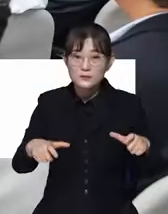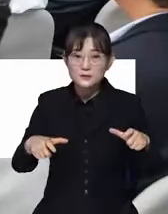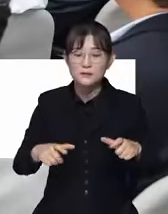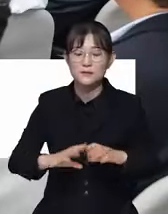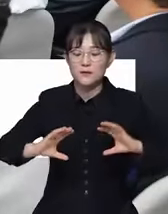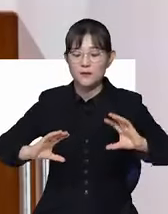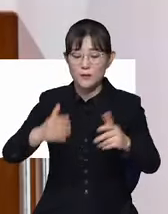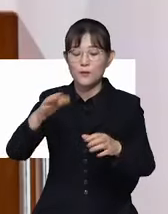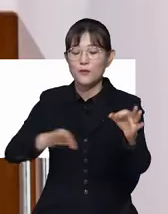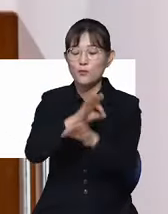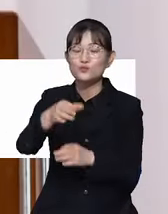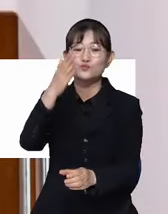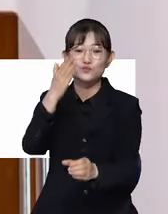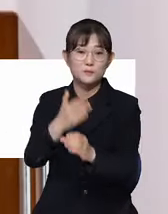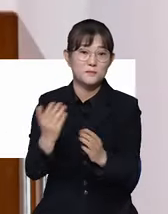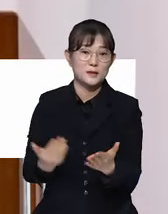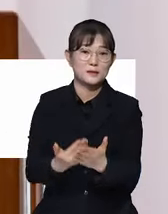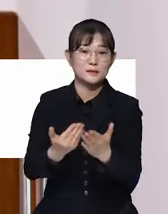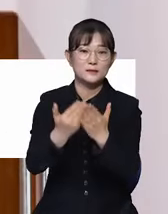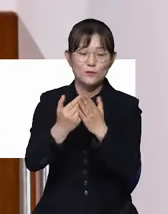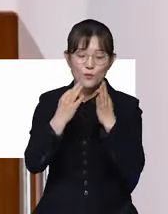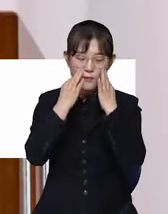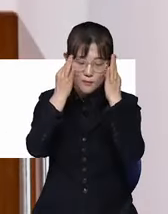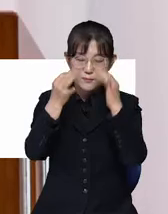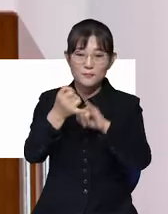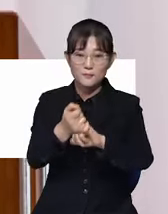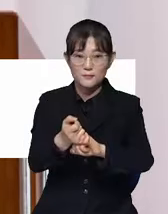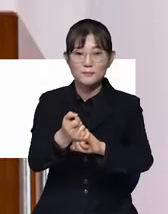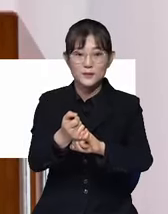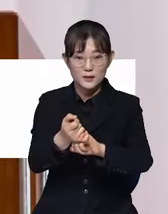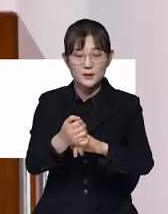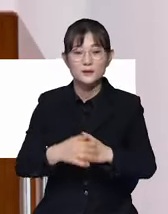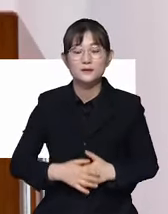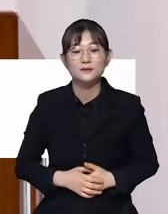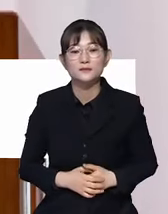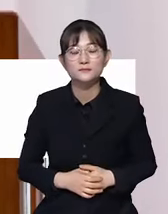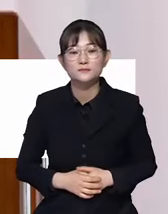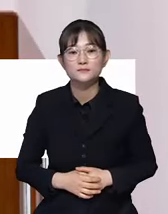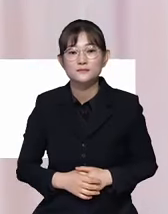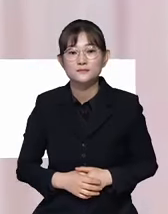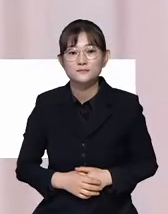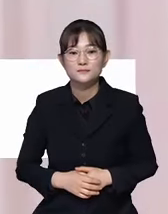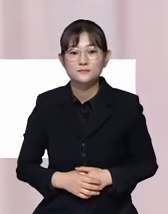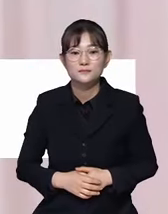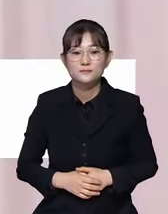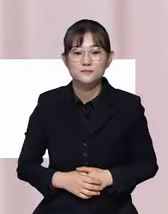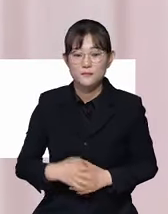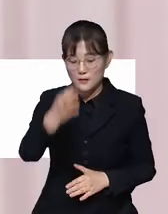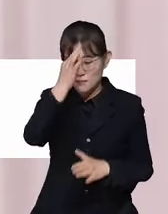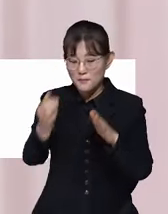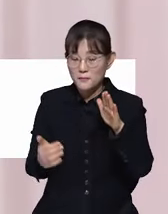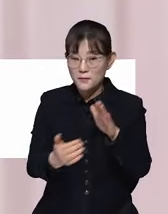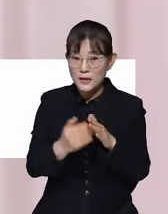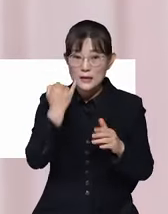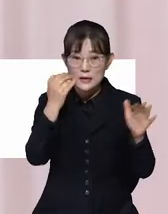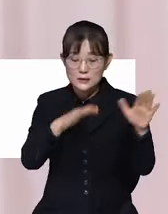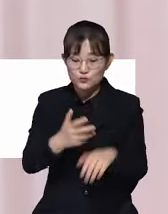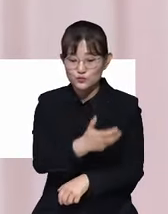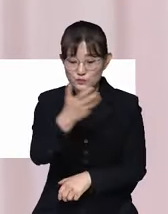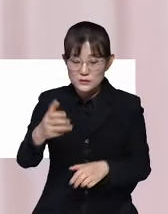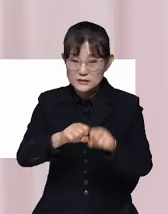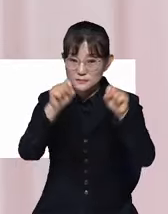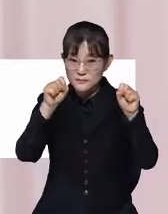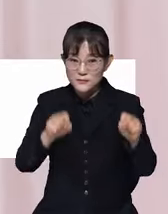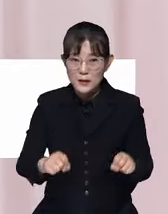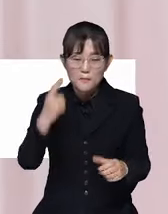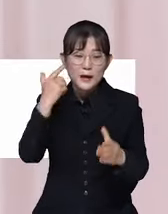경제의 업으로 자리매김할 수 있도록 최선을 다하겠다고 포부를 밝혔습니다 참단 회상 문송 시스템 분야 공학